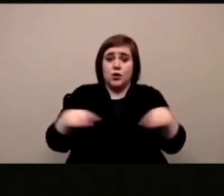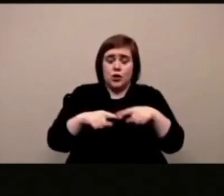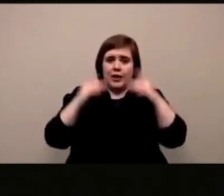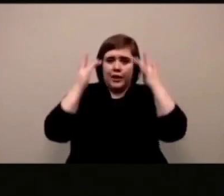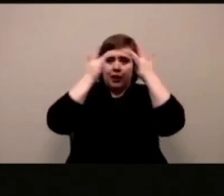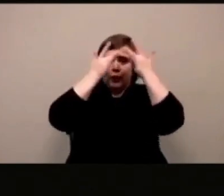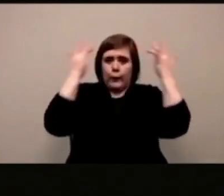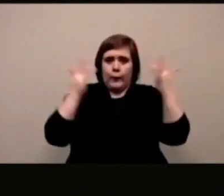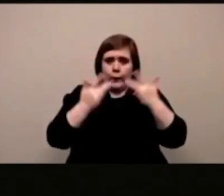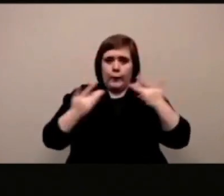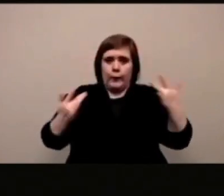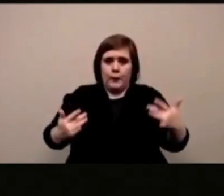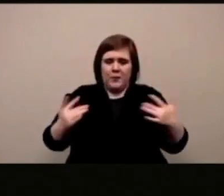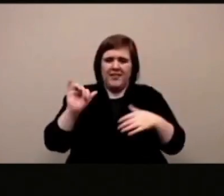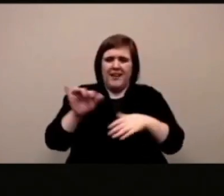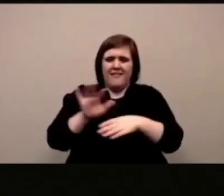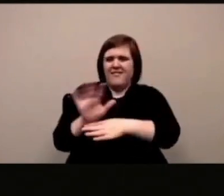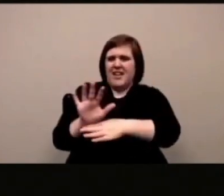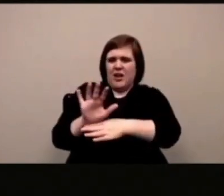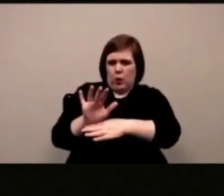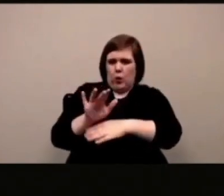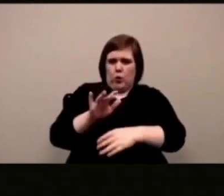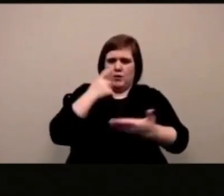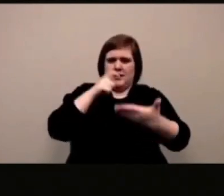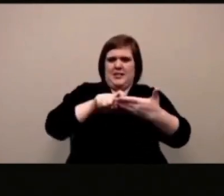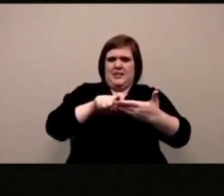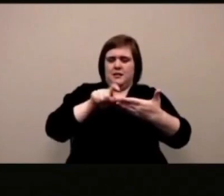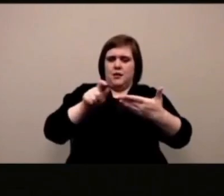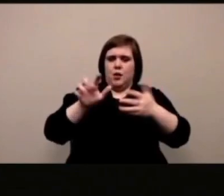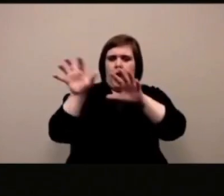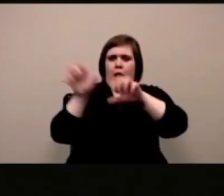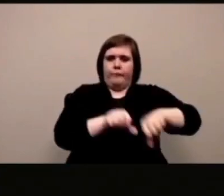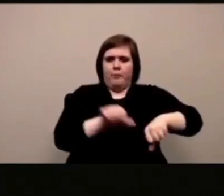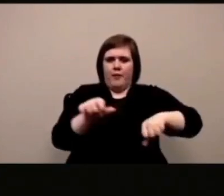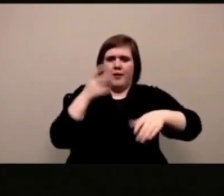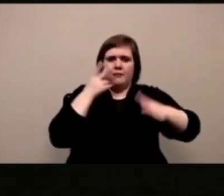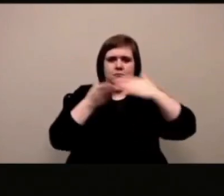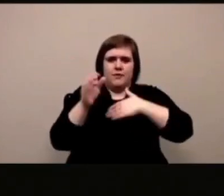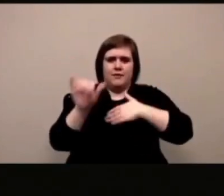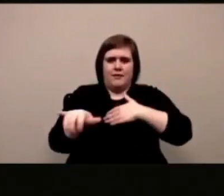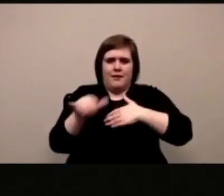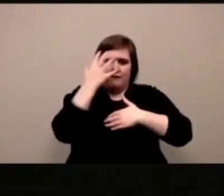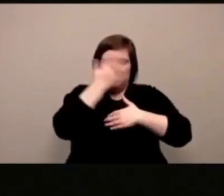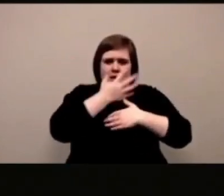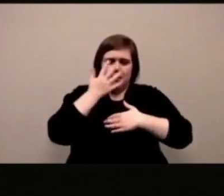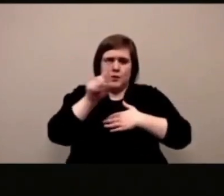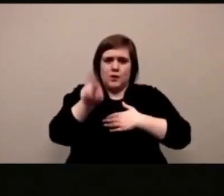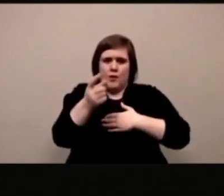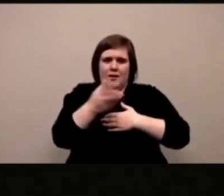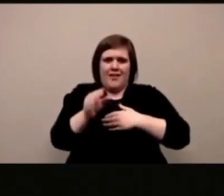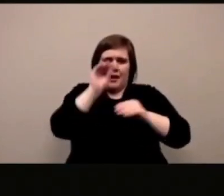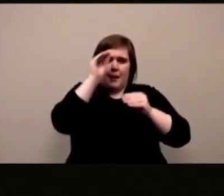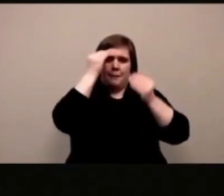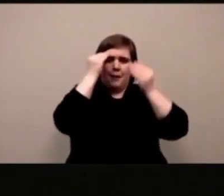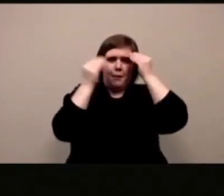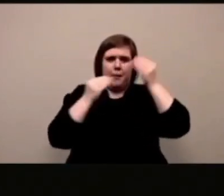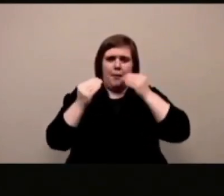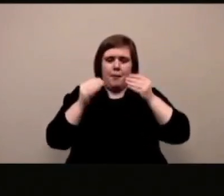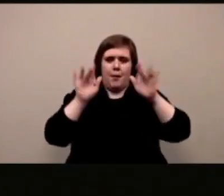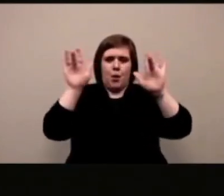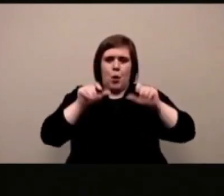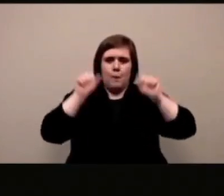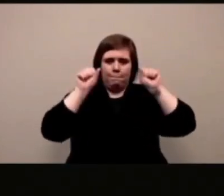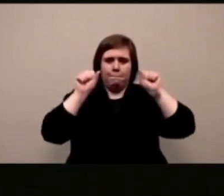植物を使いまして色々変装するということでしたそれ